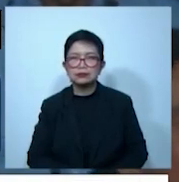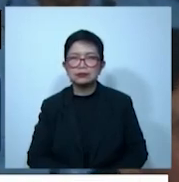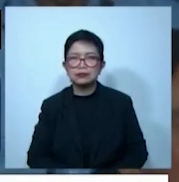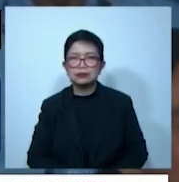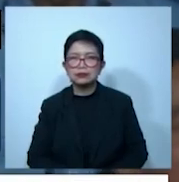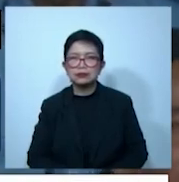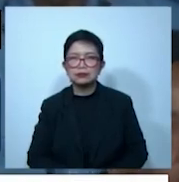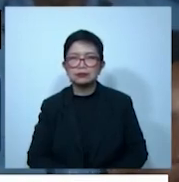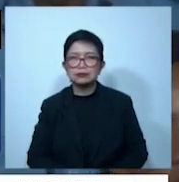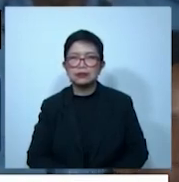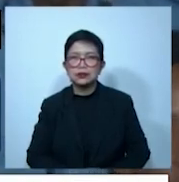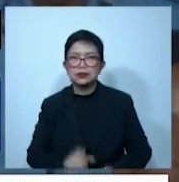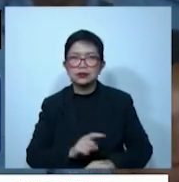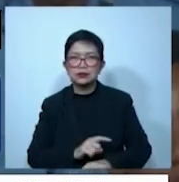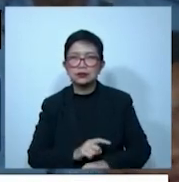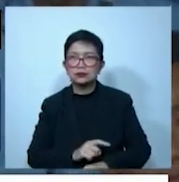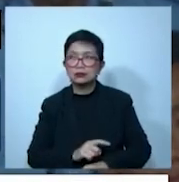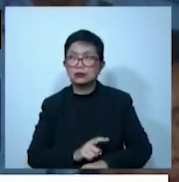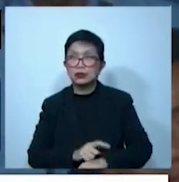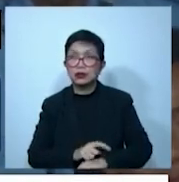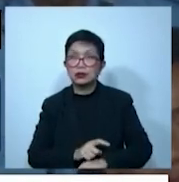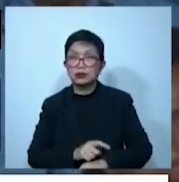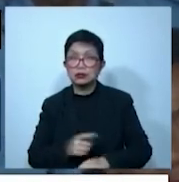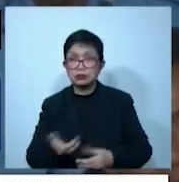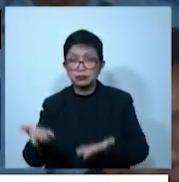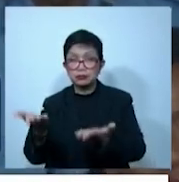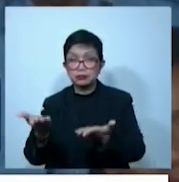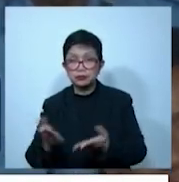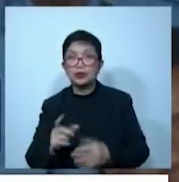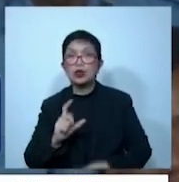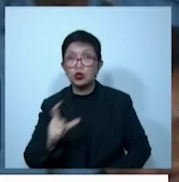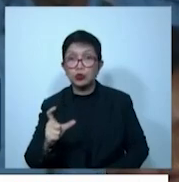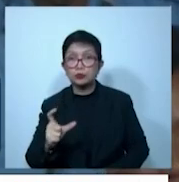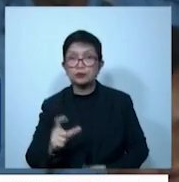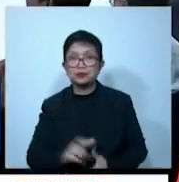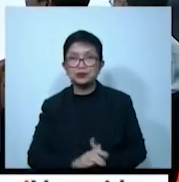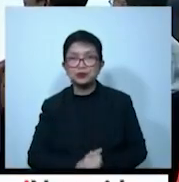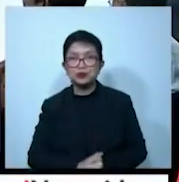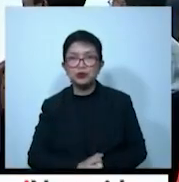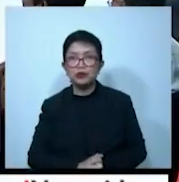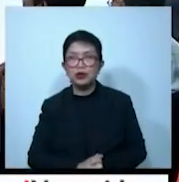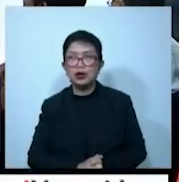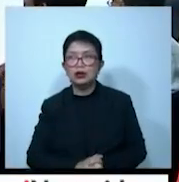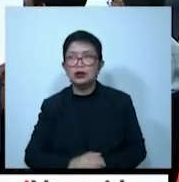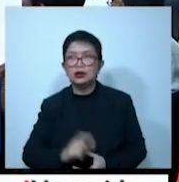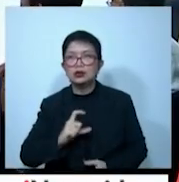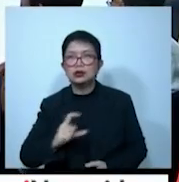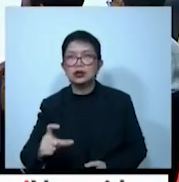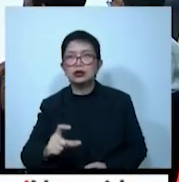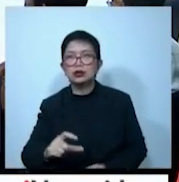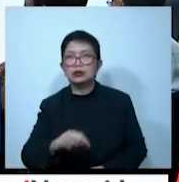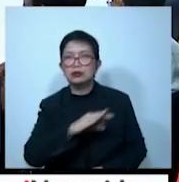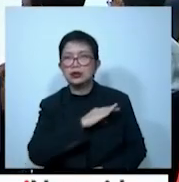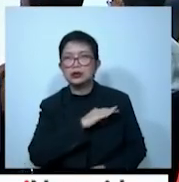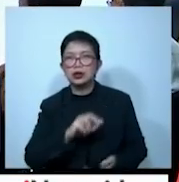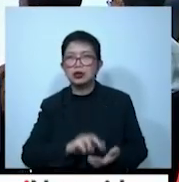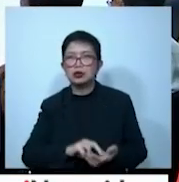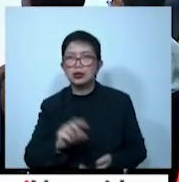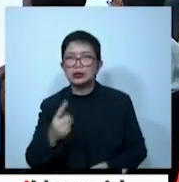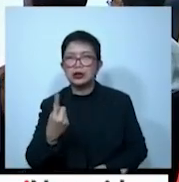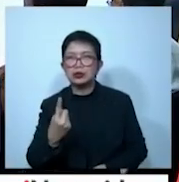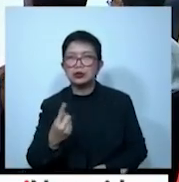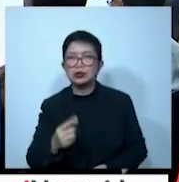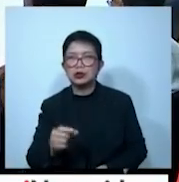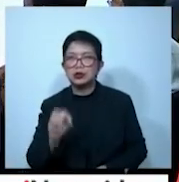Masih ada waktu, akan menambahkan? Cukup. Baik. Baik, selanjutnya kami berikan kesempatan kepada calon presiden nomor urut 1 untuk menanggapi